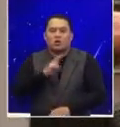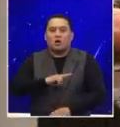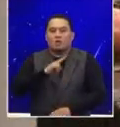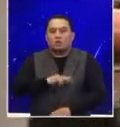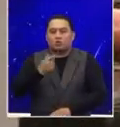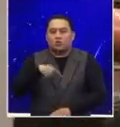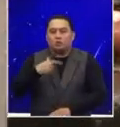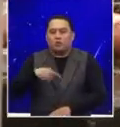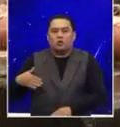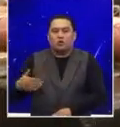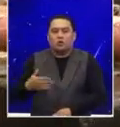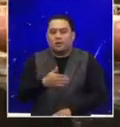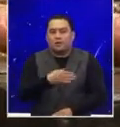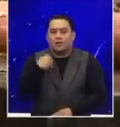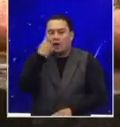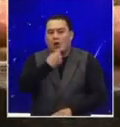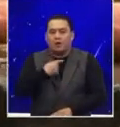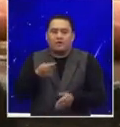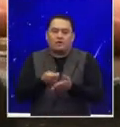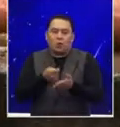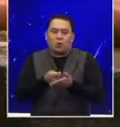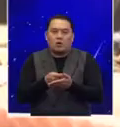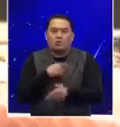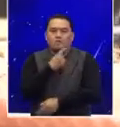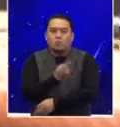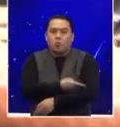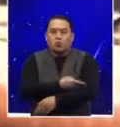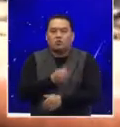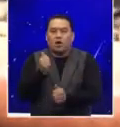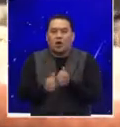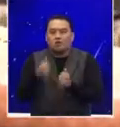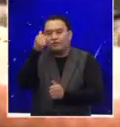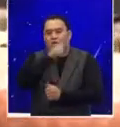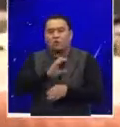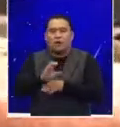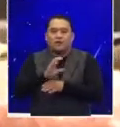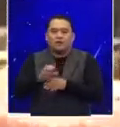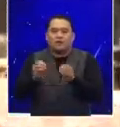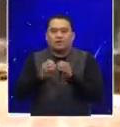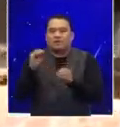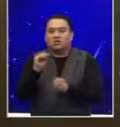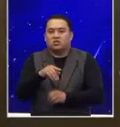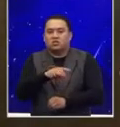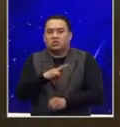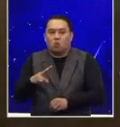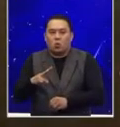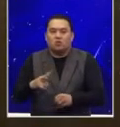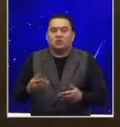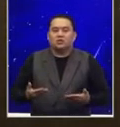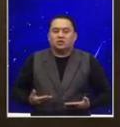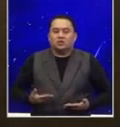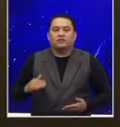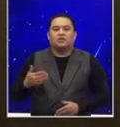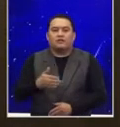на собственном рыбопосадочном материале и кормах. Мощность завода позволяет ежегодно производить до 10 тысяч тонн живой и замороженной